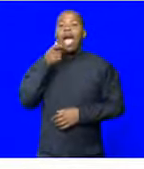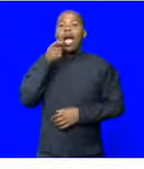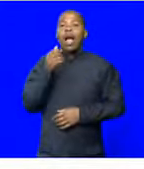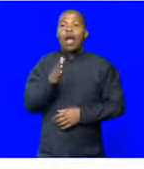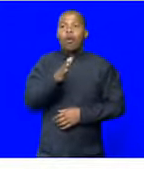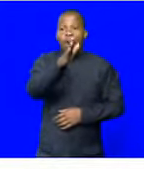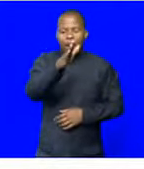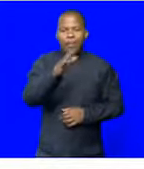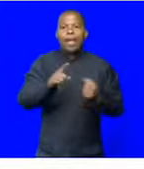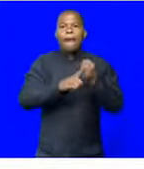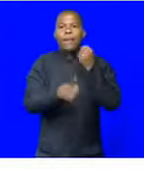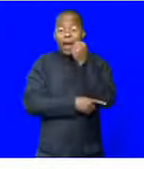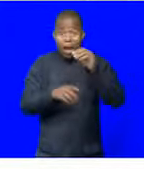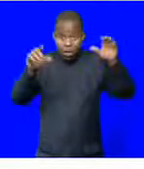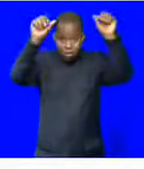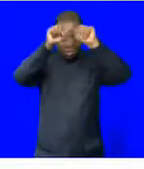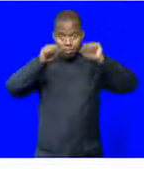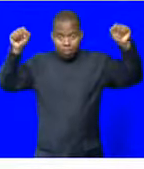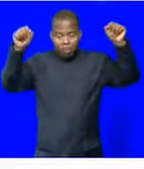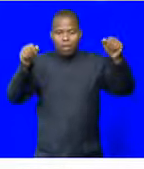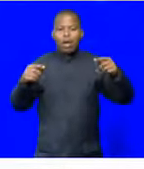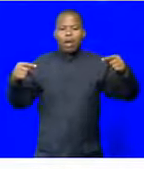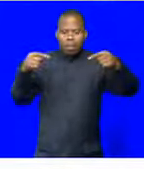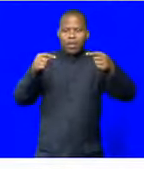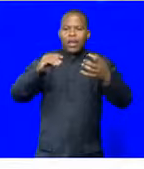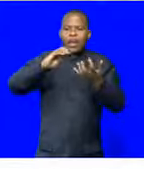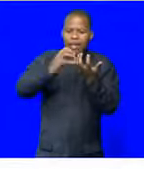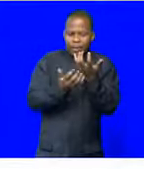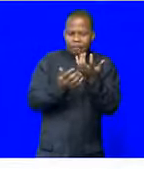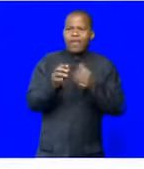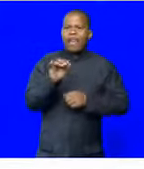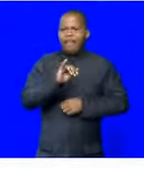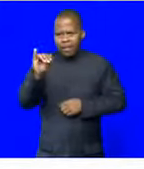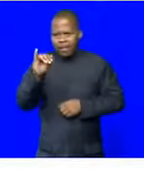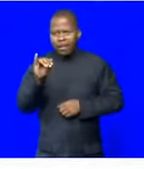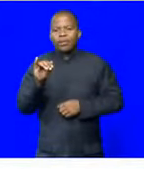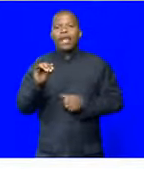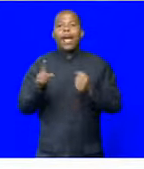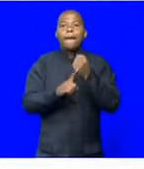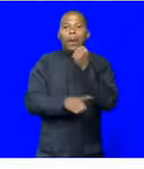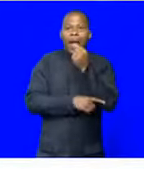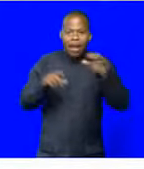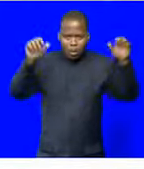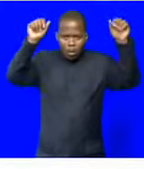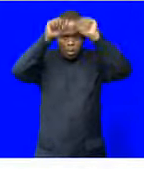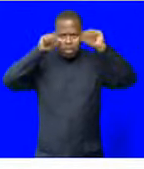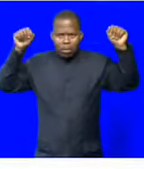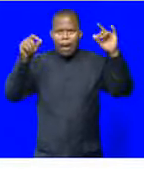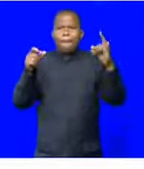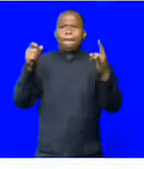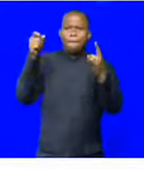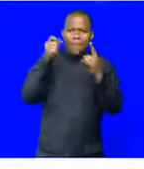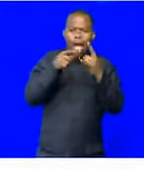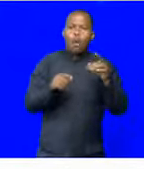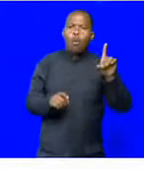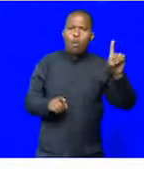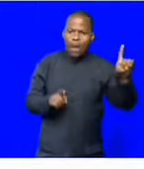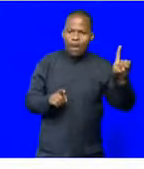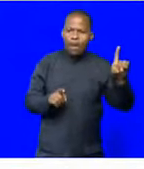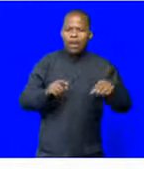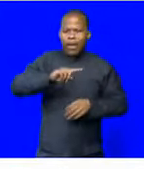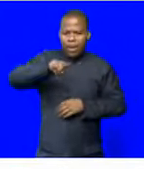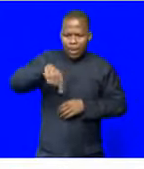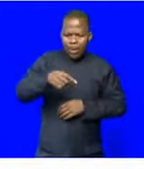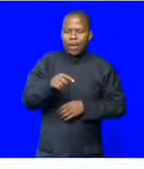belithwalana nelicembu lethabo ngulukhelisi. Imbabana Highlanders ayaphutisa maseko okuthola ligoli lekuqala lelishaywe nguJoseph Lekata. Sigaba sekuqala